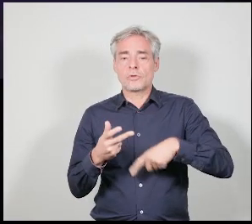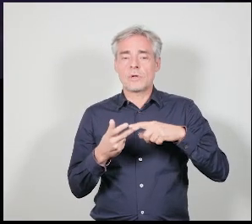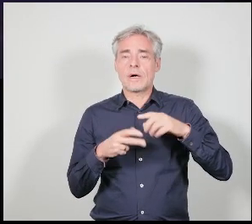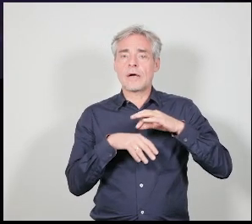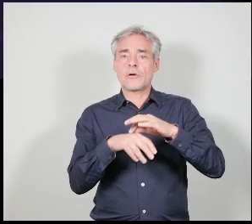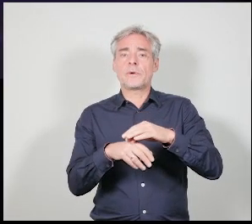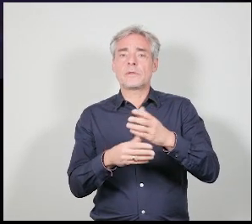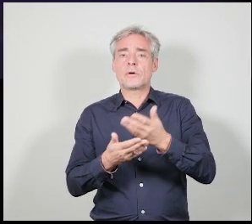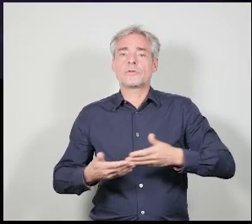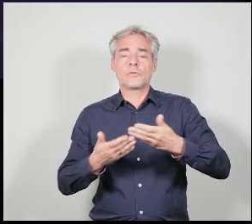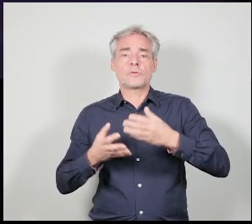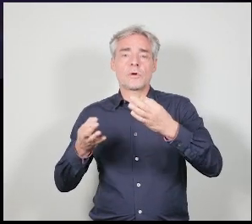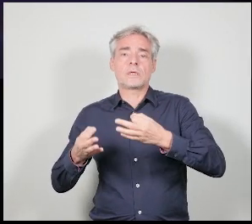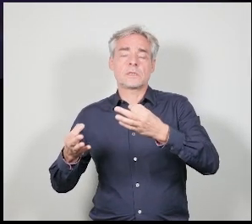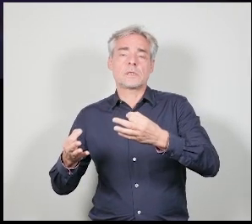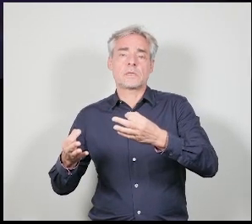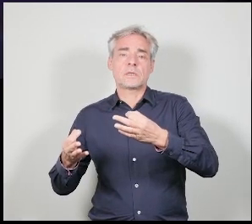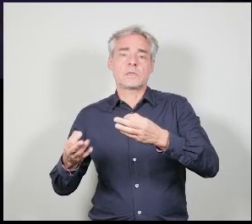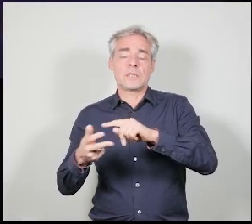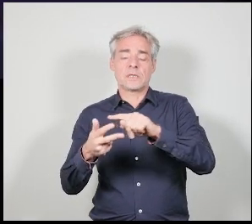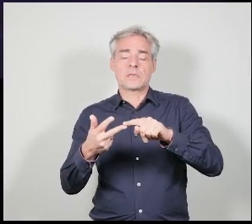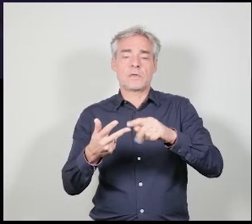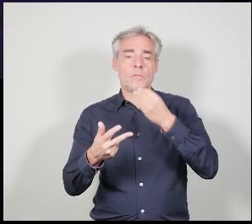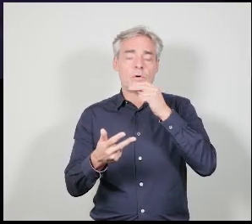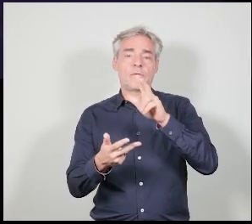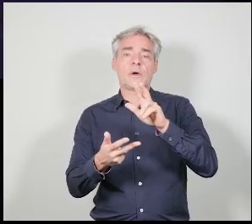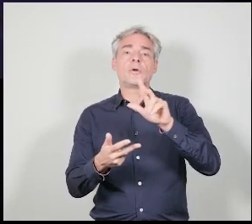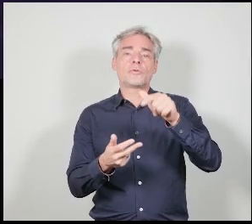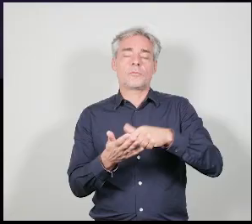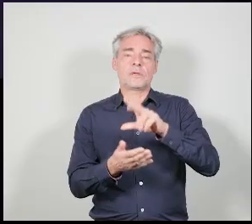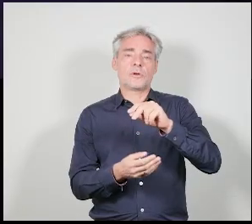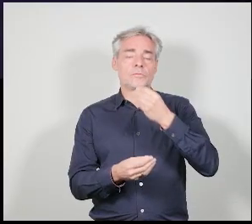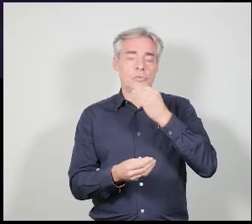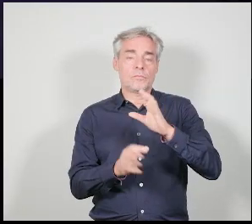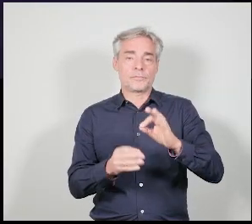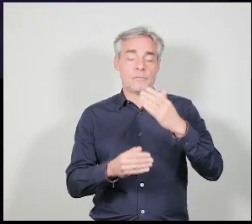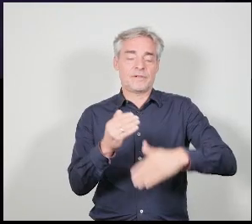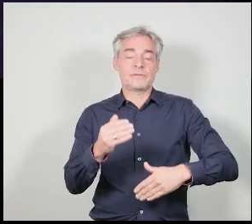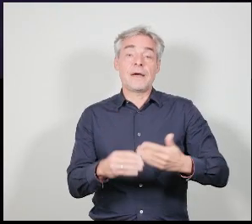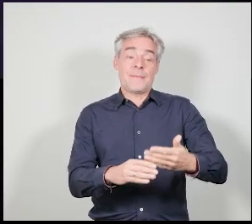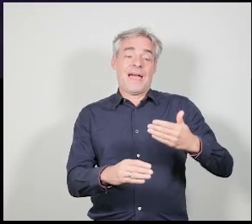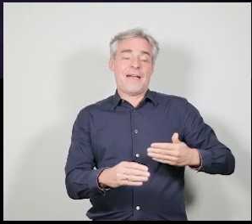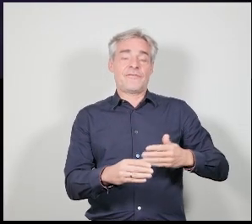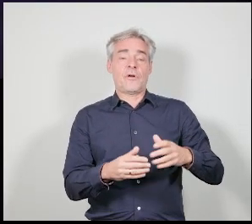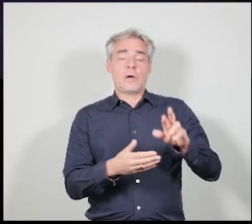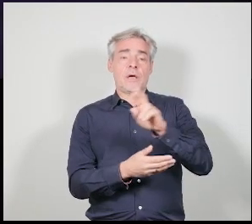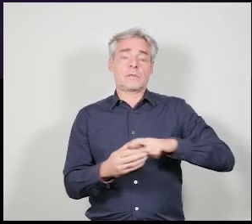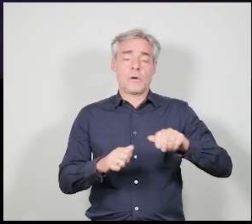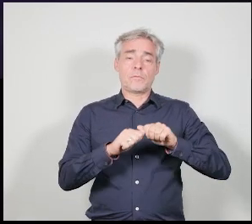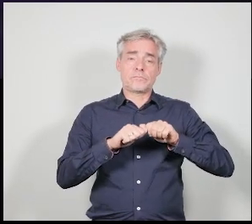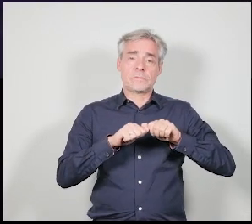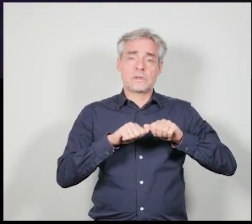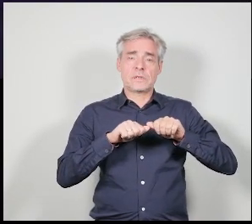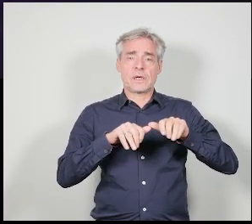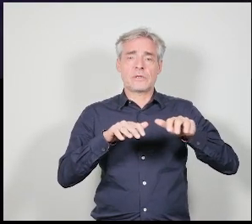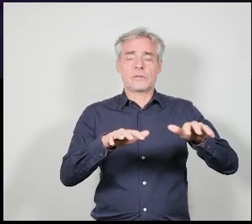accompagnement en milieu ordinaire, que ça nous paraît possible pour 2030. Mais que tout ce qui est démarche de territorialisation, par exemple,